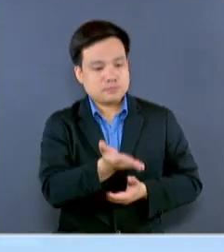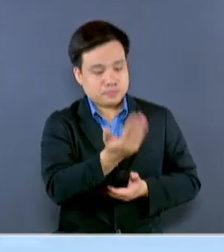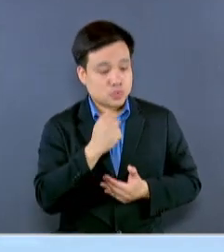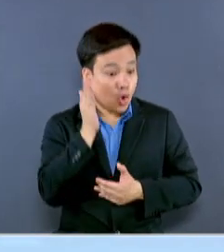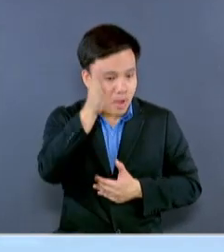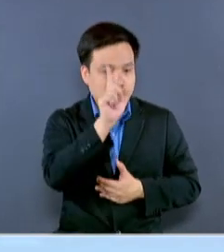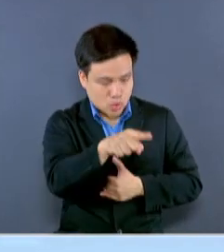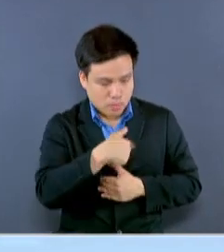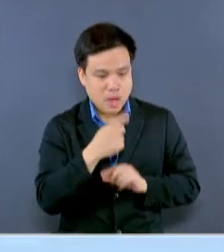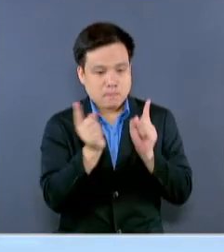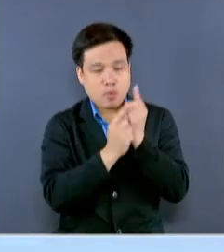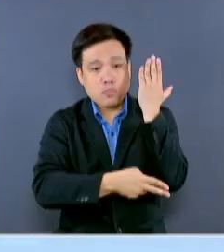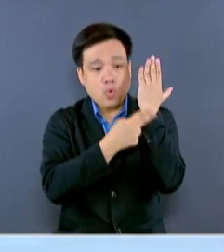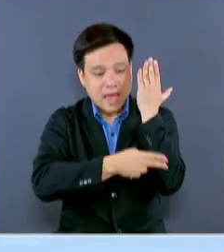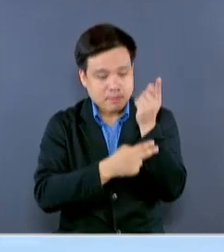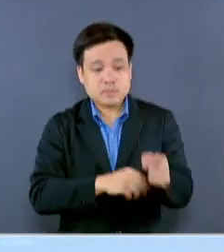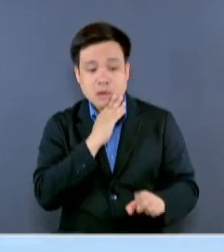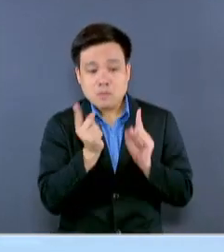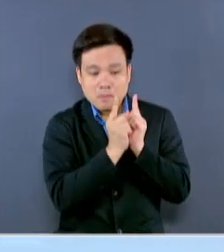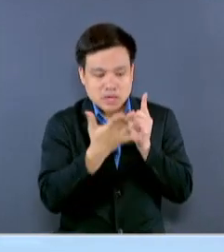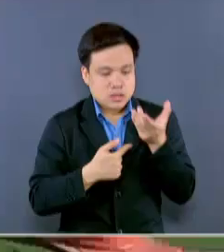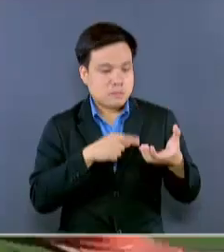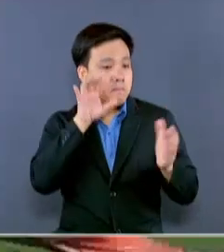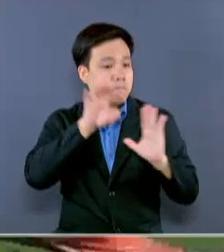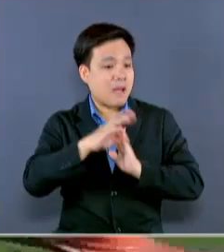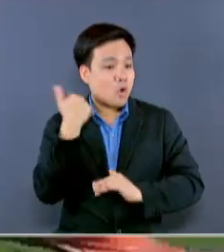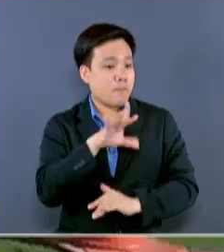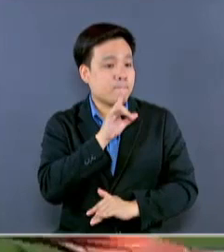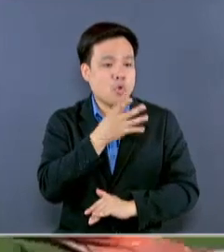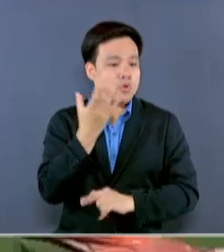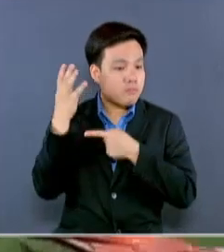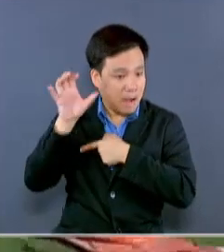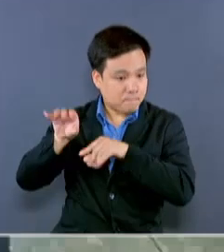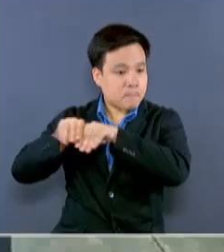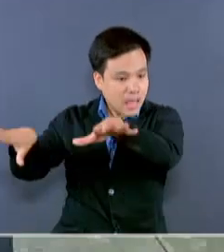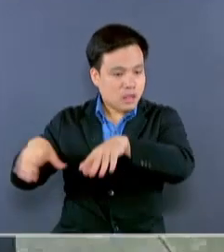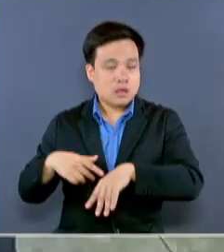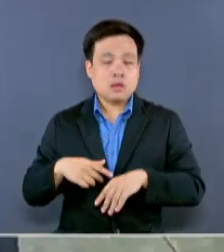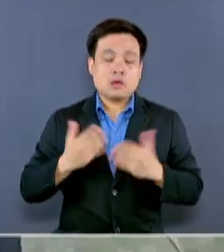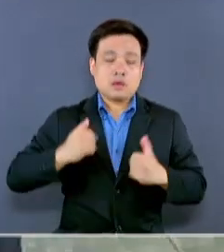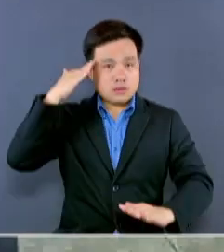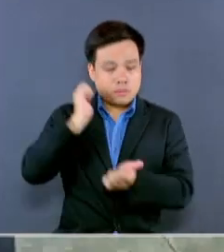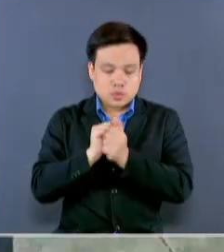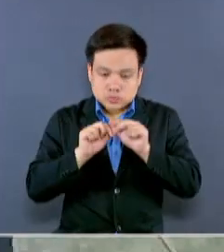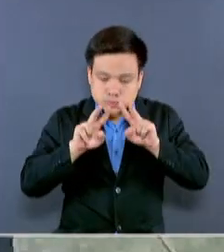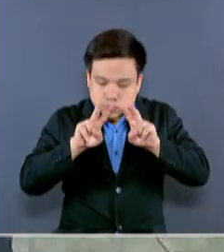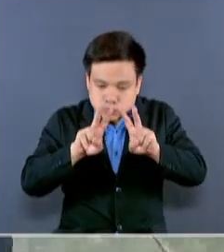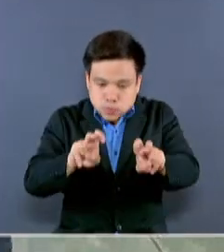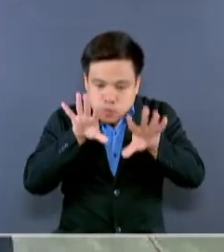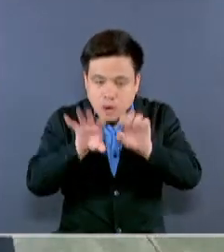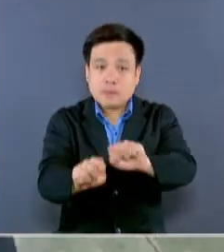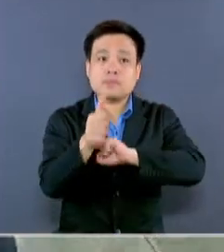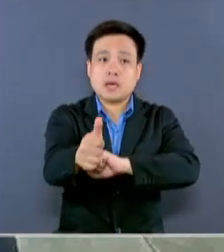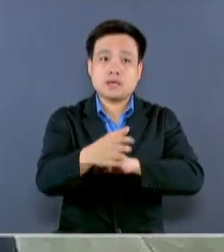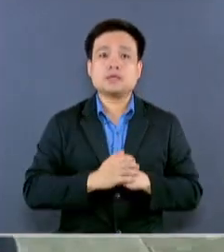ปรากฏว่าตำรวจไปรวบตัวได้แล้วเจอผู้เสียหายถึง 20รายครับคุณผู้ชมฮะนี่เลยไปที่สพวังสะพุงครับคุณผู้ชม